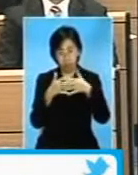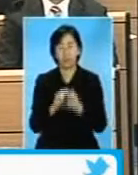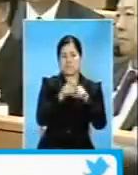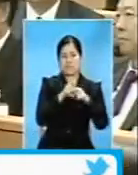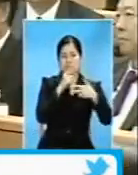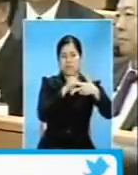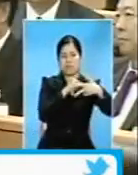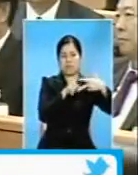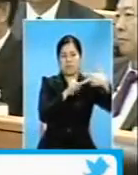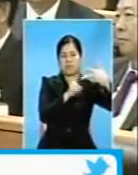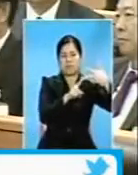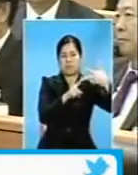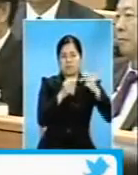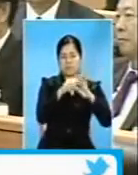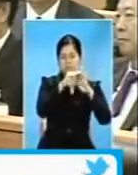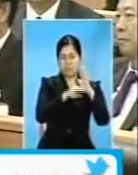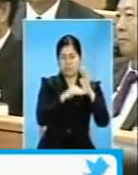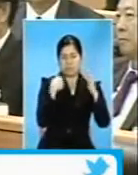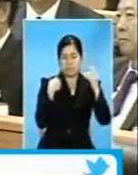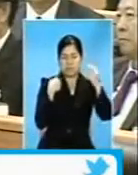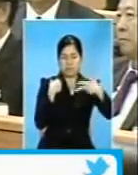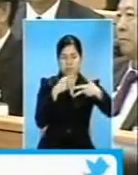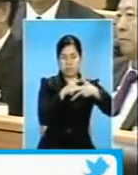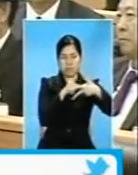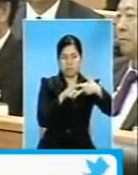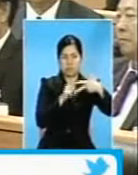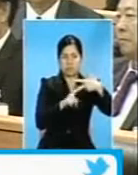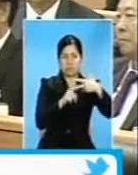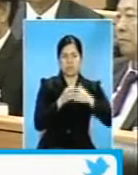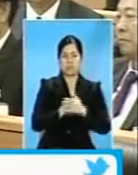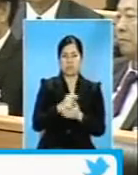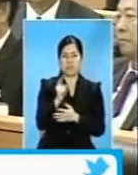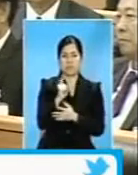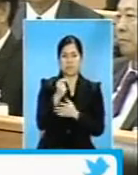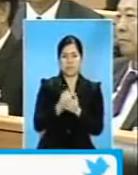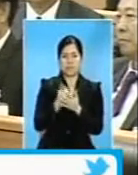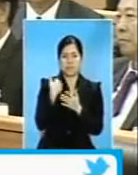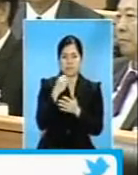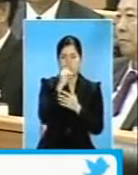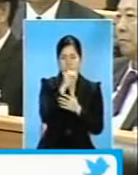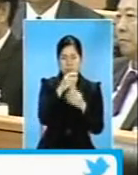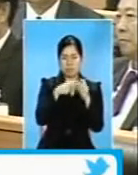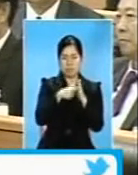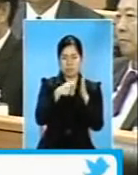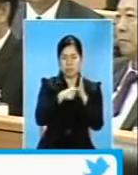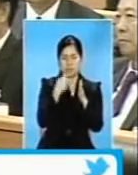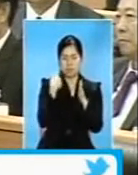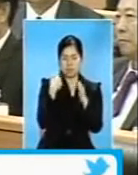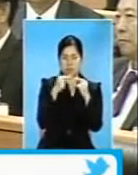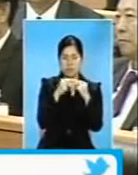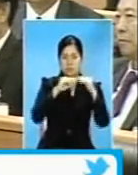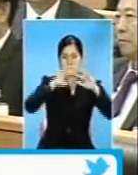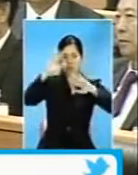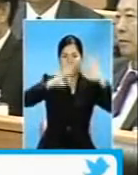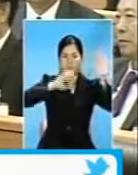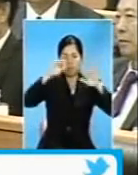ว่าเป็นการจำกัดสิทธิ์ไม่ให้ศาลรัฐธรรมนูญมีสิทธิพิทักษ์รัฐธรรมนูญได้ตามเจตนารมณ์ทั้งนี้คำวินิจฉัยของศาลระบุชัดเจนอยู่แล้วว่